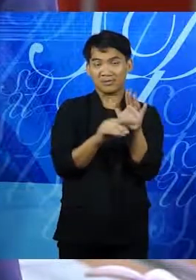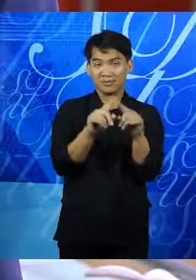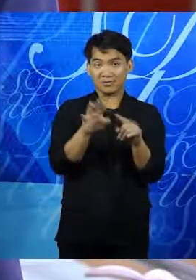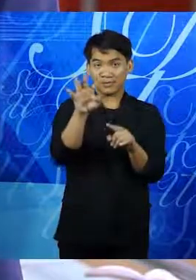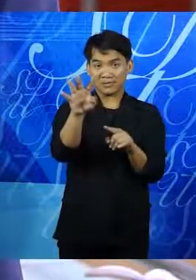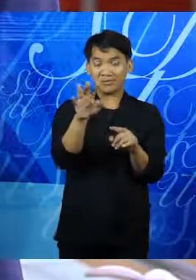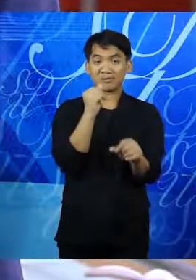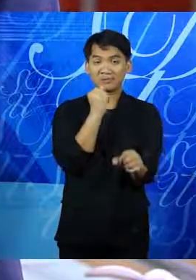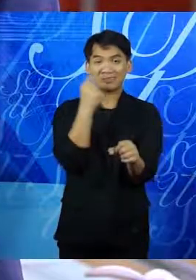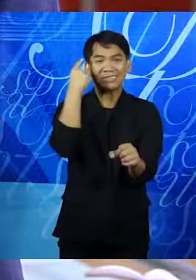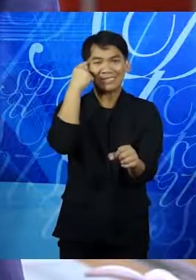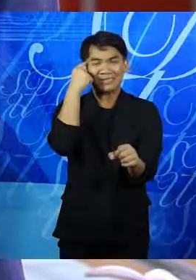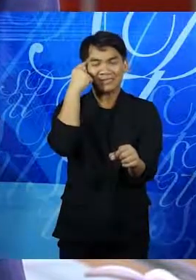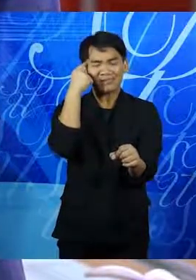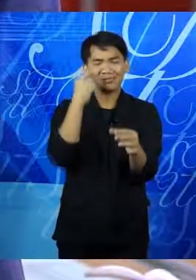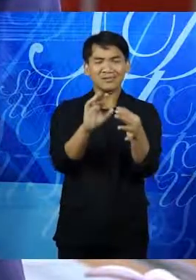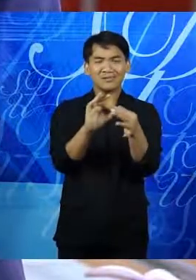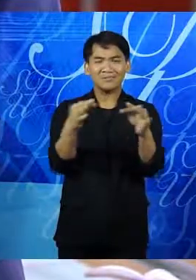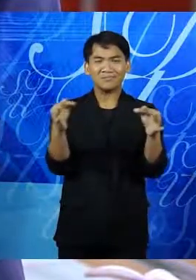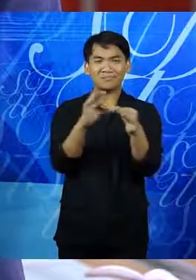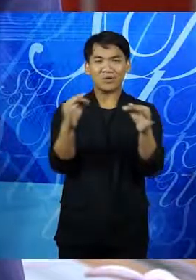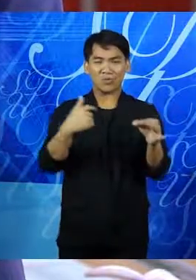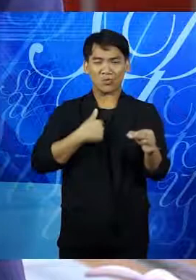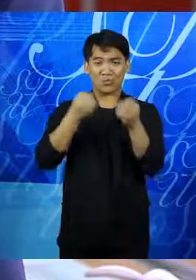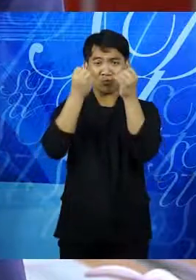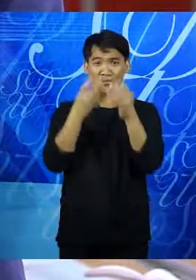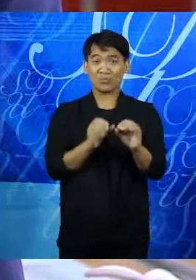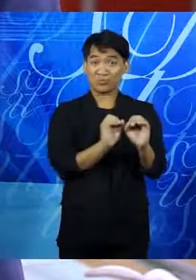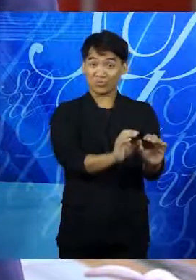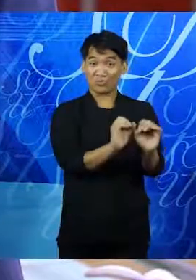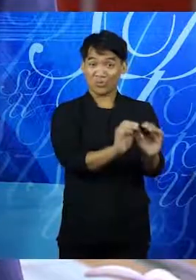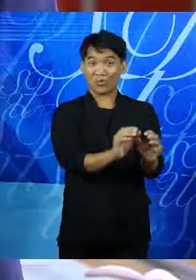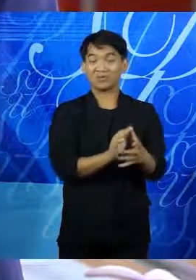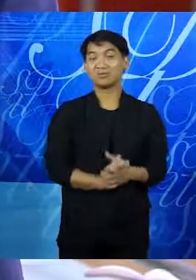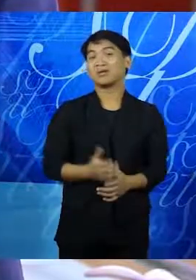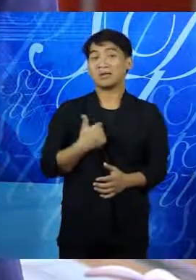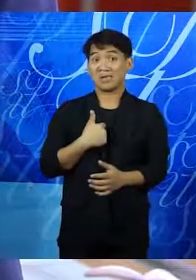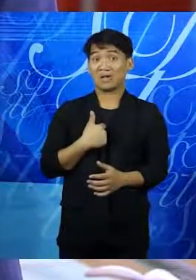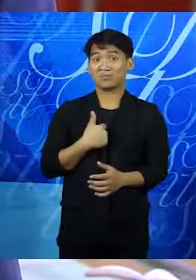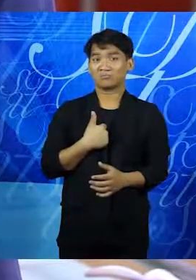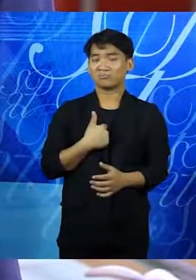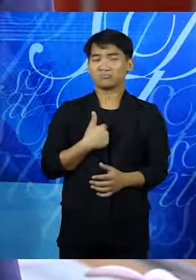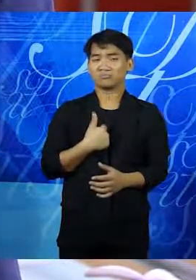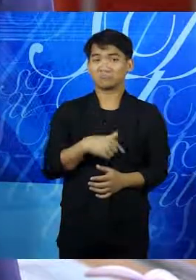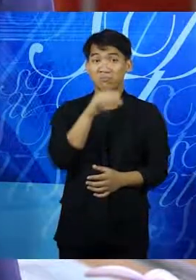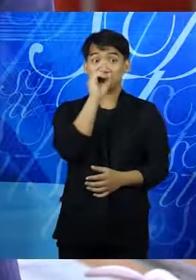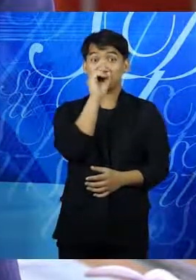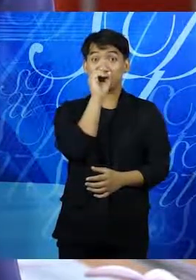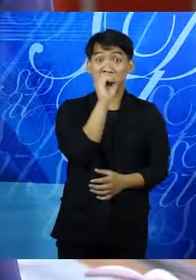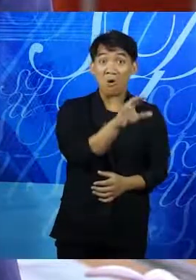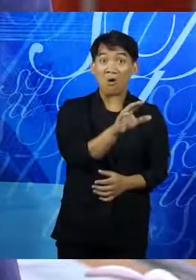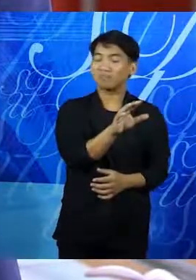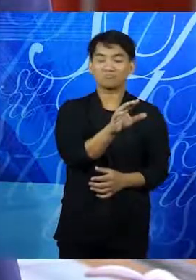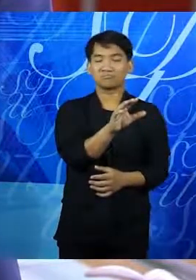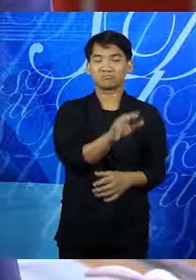เป็นขั้นตอนการสร้างประโยคจะเห็นได้ว่าการสร้างประโยคเราไม่ได้เป็นผู้สร้างเองแต่ว่าเด็กเนี่ยนะคะ